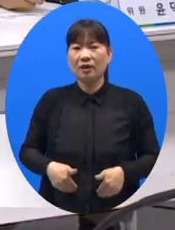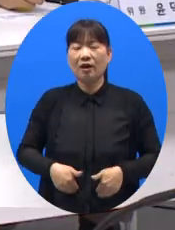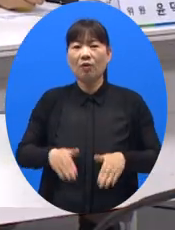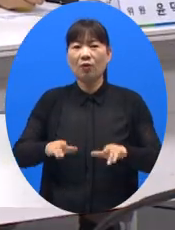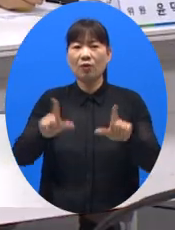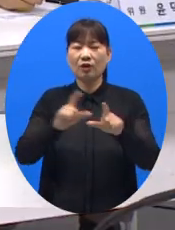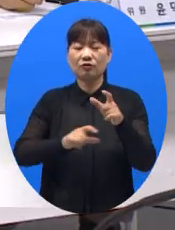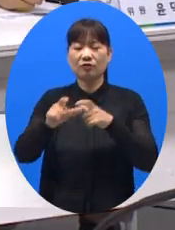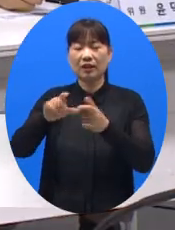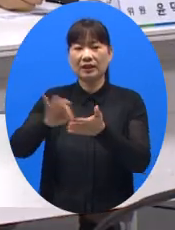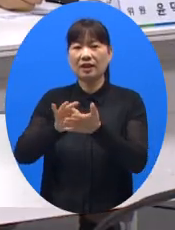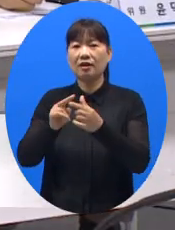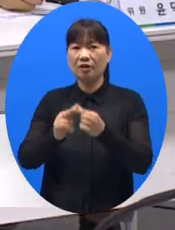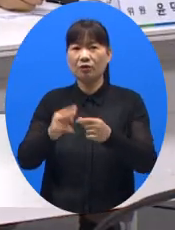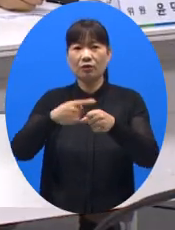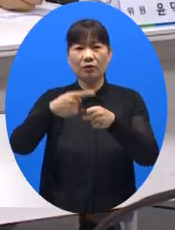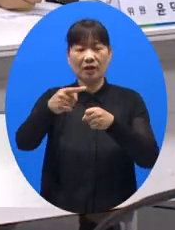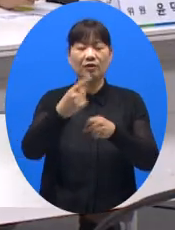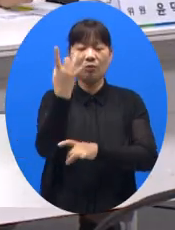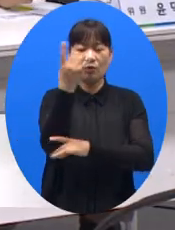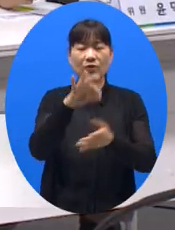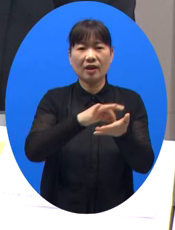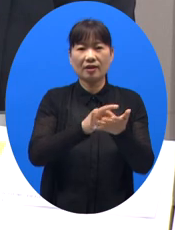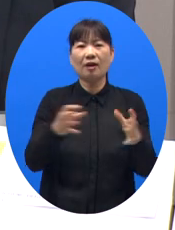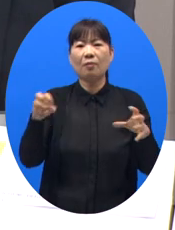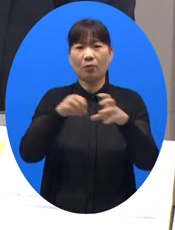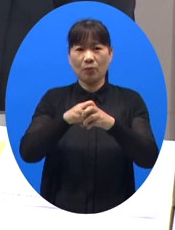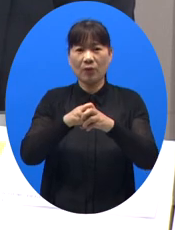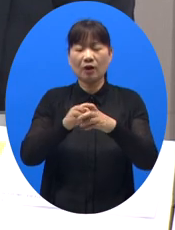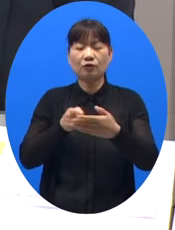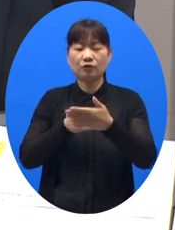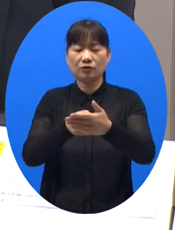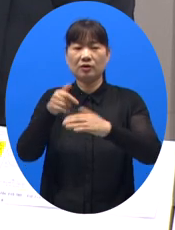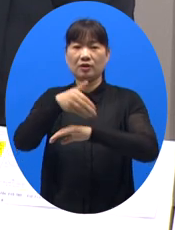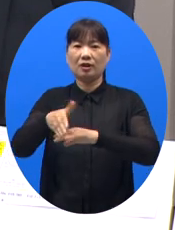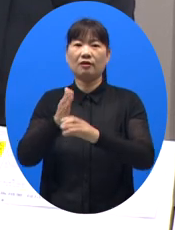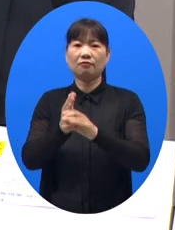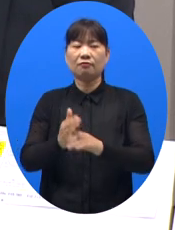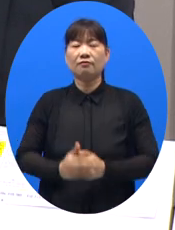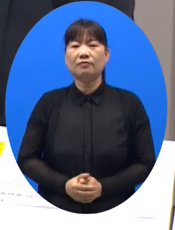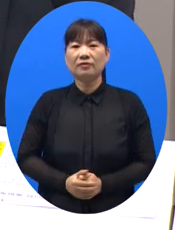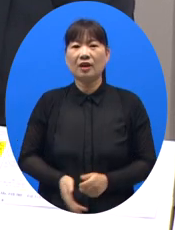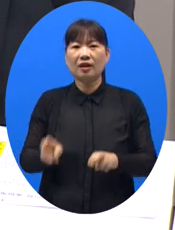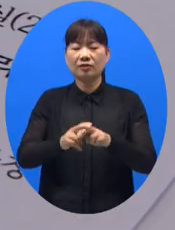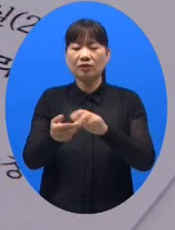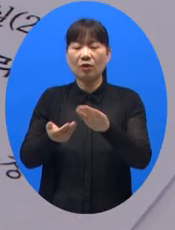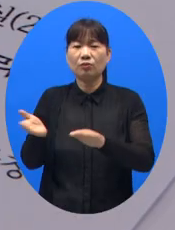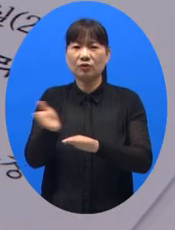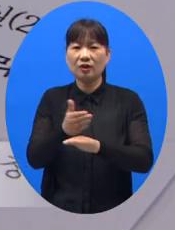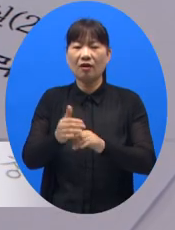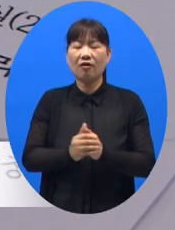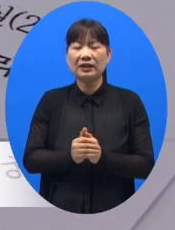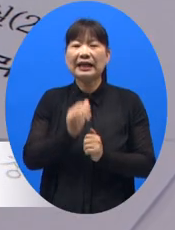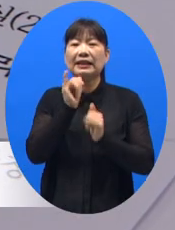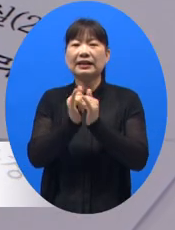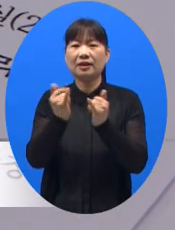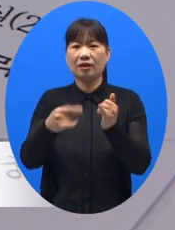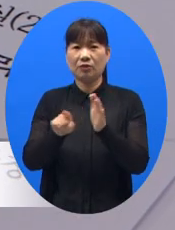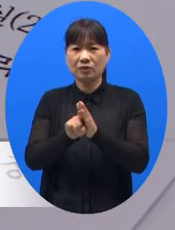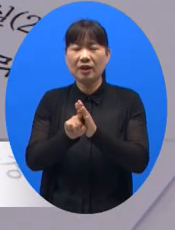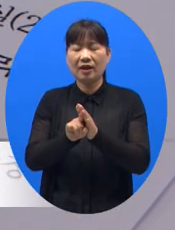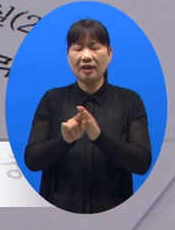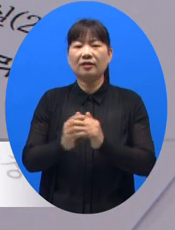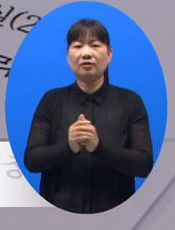예산과 내년도 본예산 으로 재원을 확보해 추진한다는 계획입니다 취임 전부터 취약계층을 위한 대책을 만드는 것이